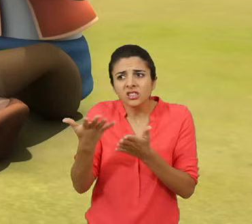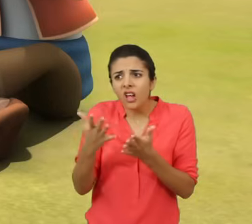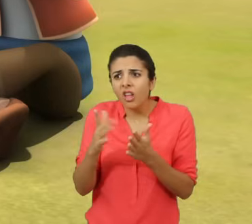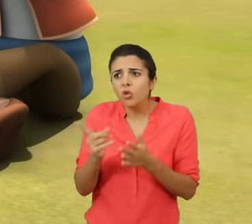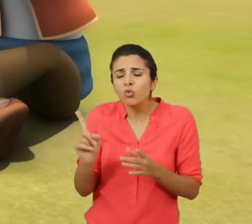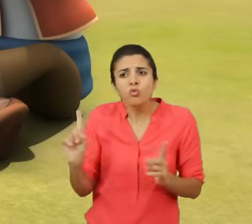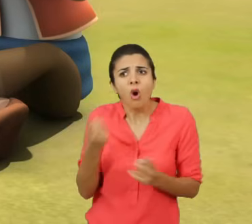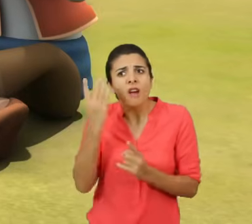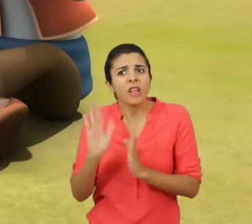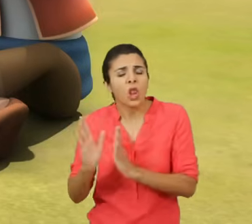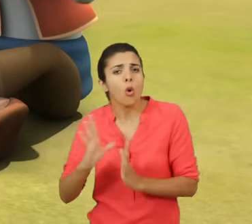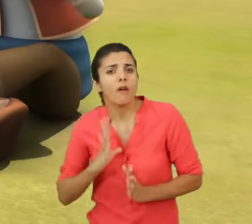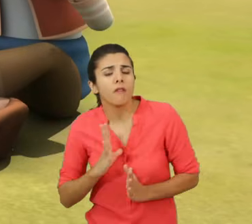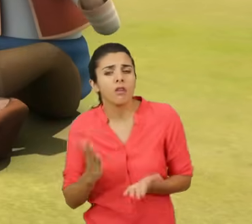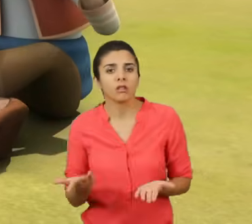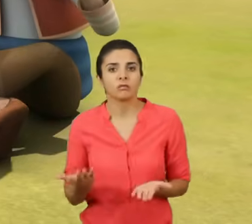gidiyor.